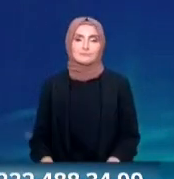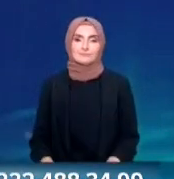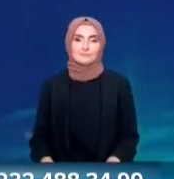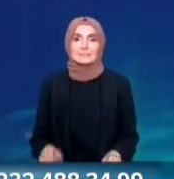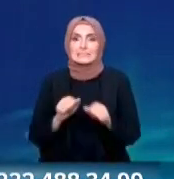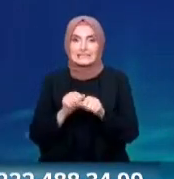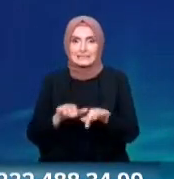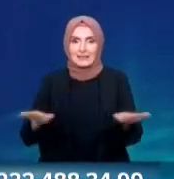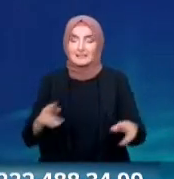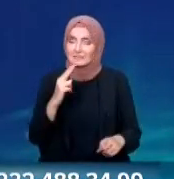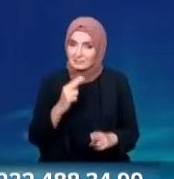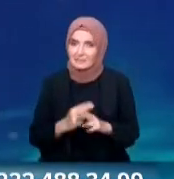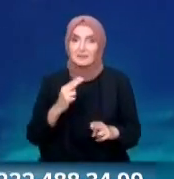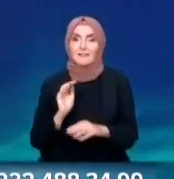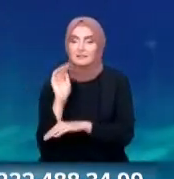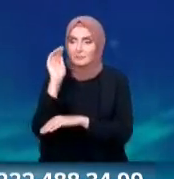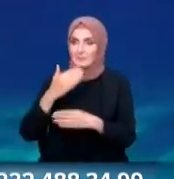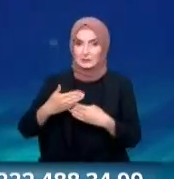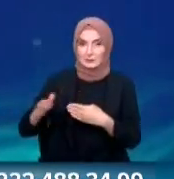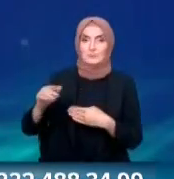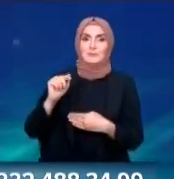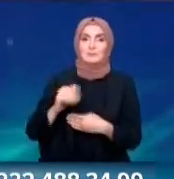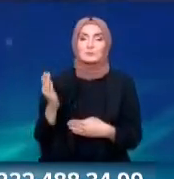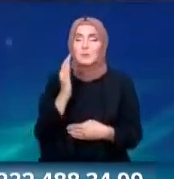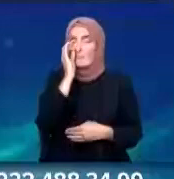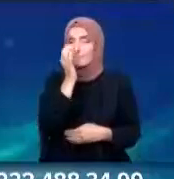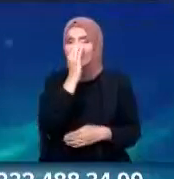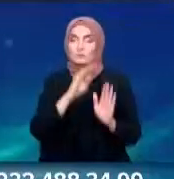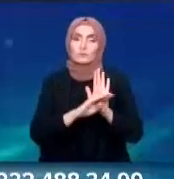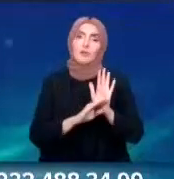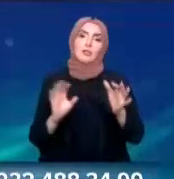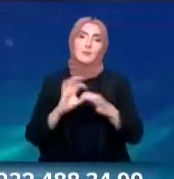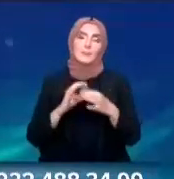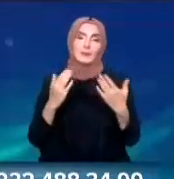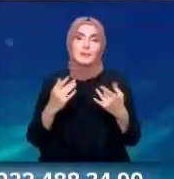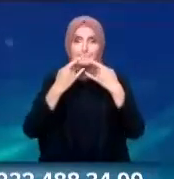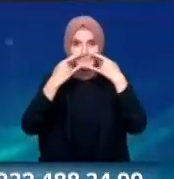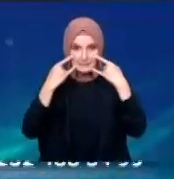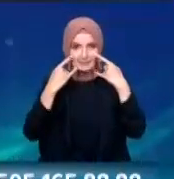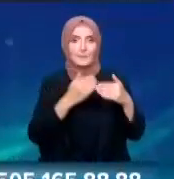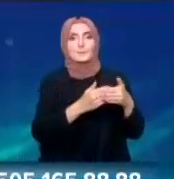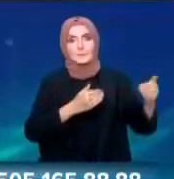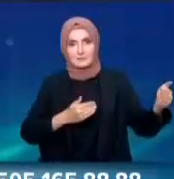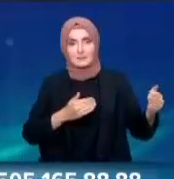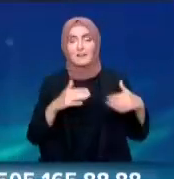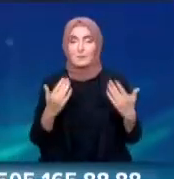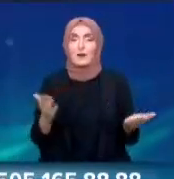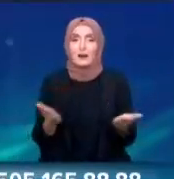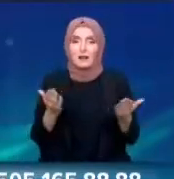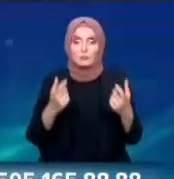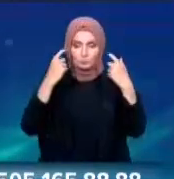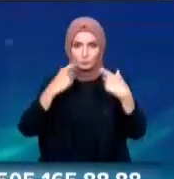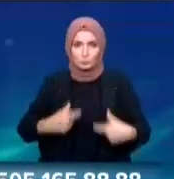Salgının bir an evvel hayatımızdan çıkması çok basit kurala bağlı. Maske ve mesafe. Ama hala üzerine düşen sorumluluğu